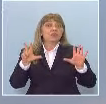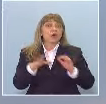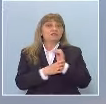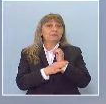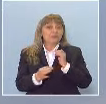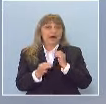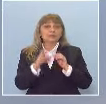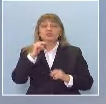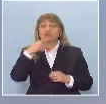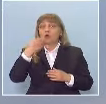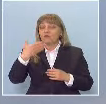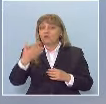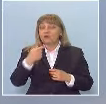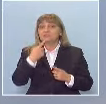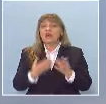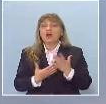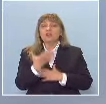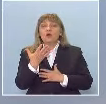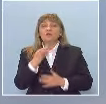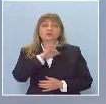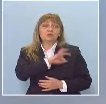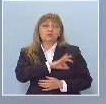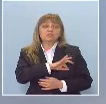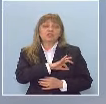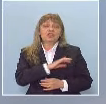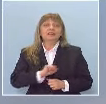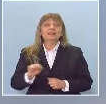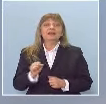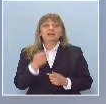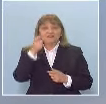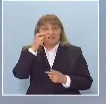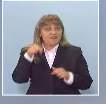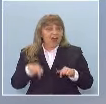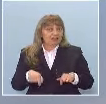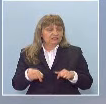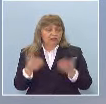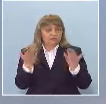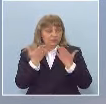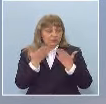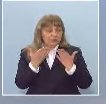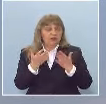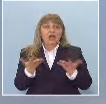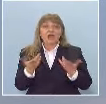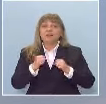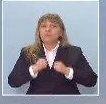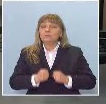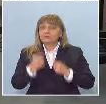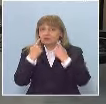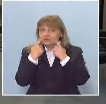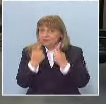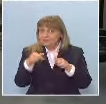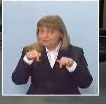март ще говорим за новите постижения и успехи в образованието във Варна. Ето какво предстои да видим днес в предаването.